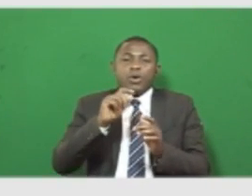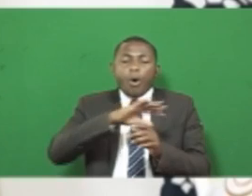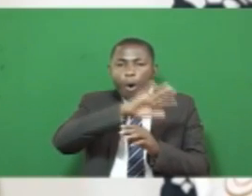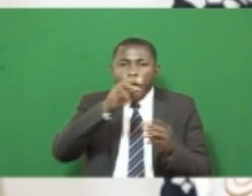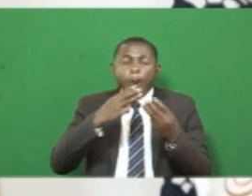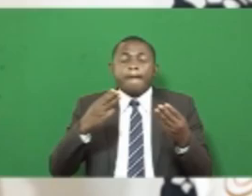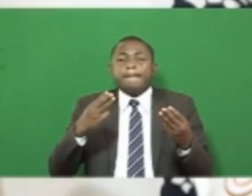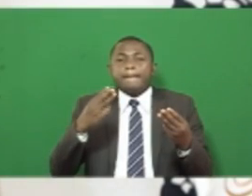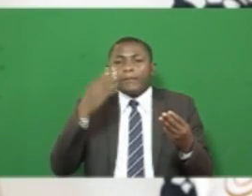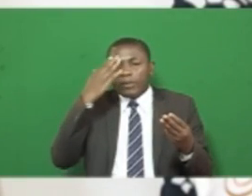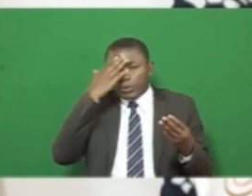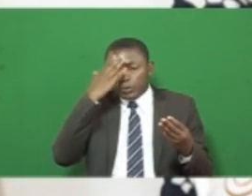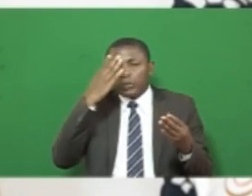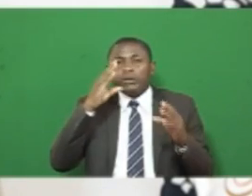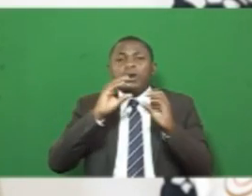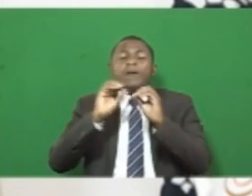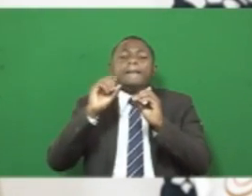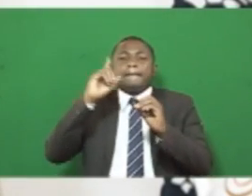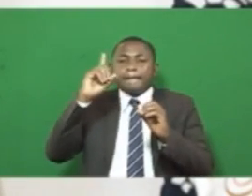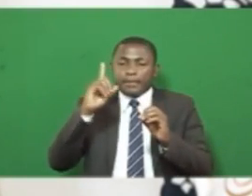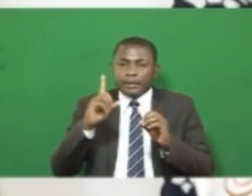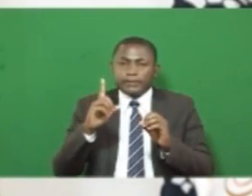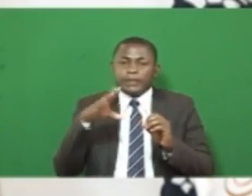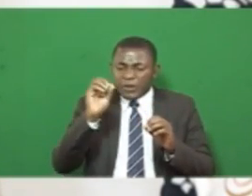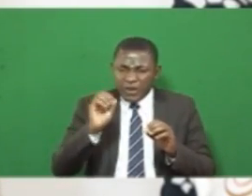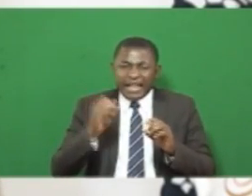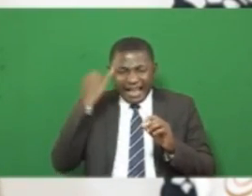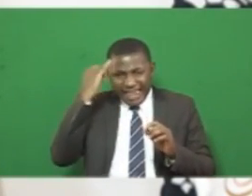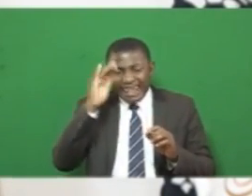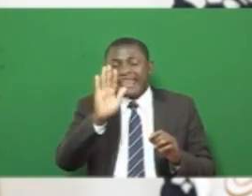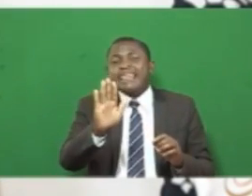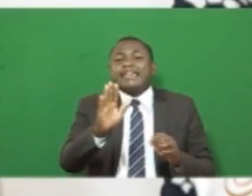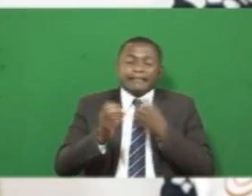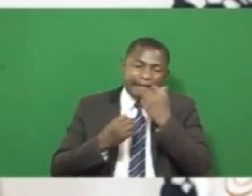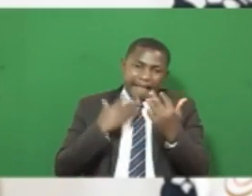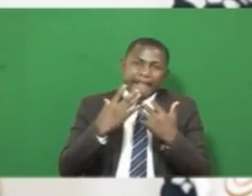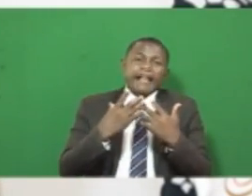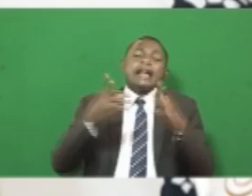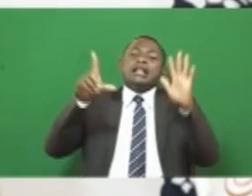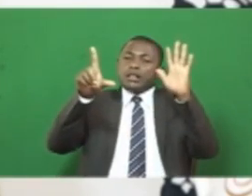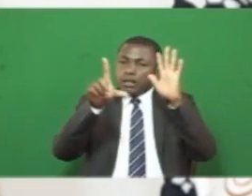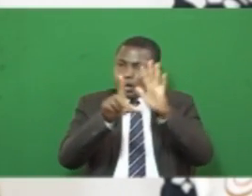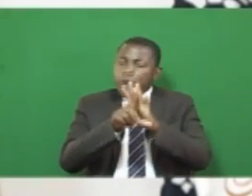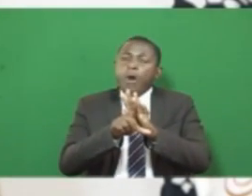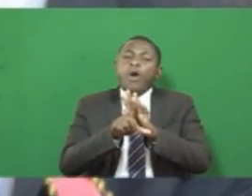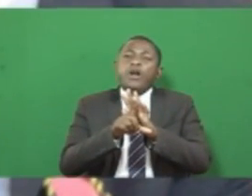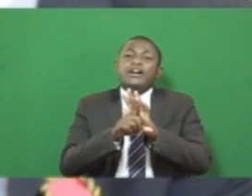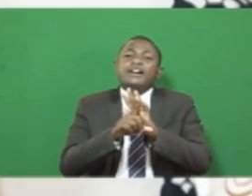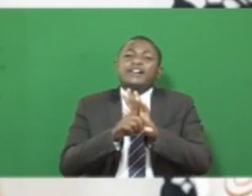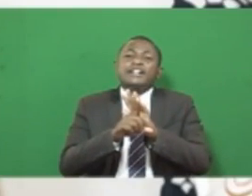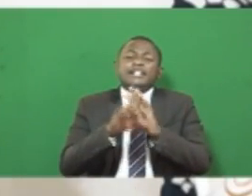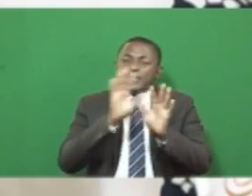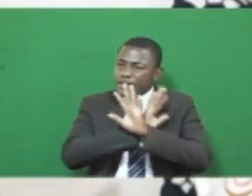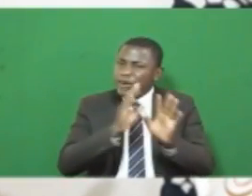havasiyani. Panapa parikuiswa pachena kuti mutemo pachawo hauna simba rekururamisa munhu.